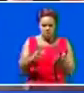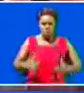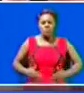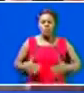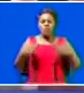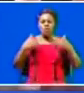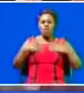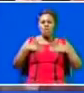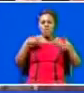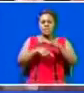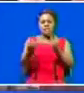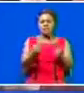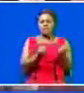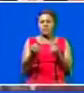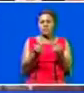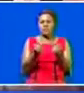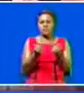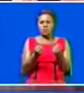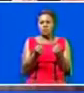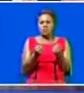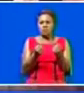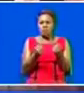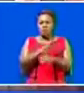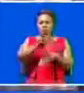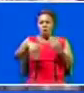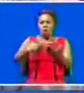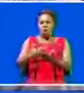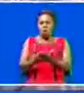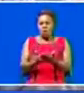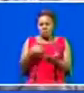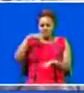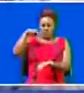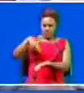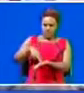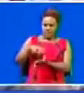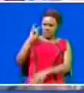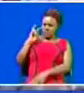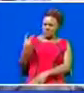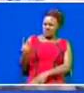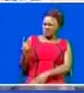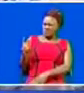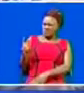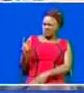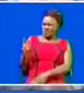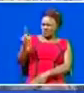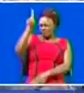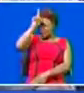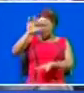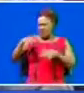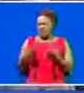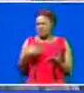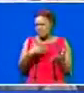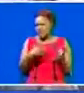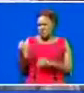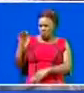wale wako kwa gari kadogo wanatingika tingika tu na watu wamefinya. Mimi nikasimama nione niangalie tu vile kijiji kimekaa sababu naendanga